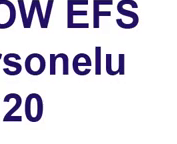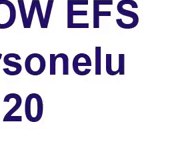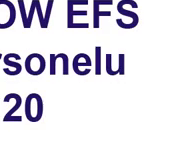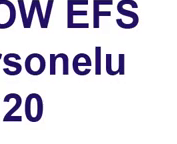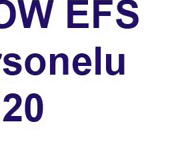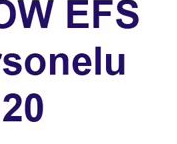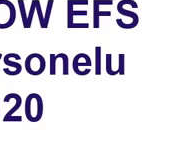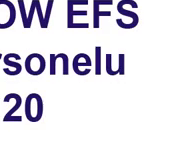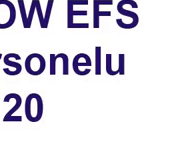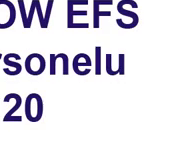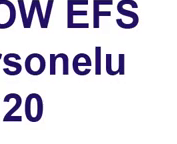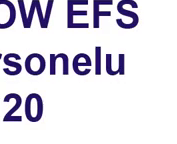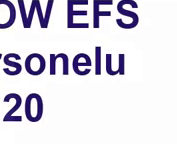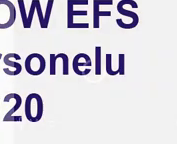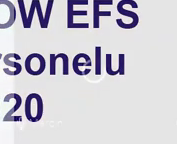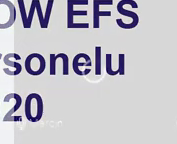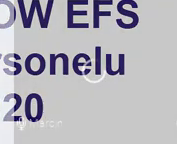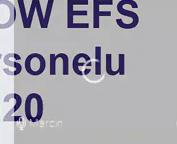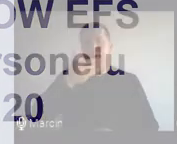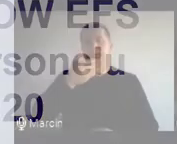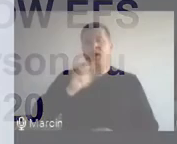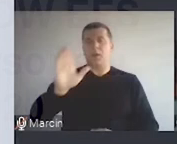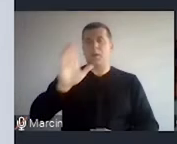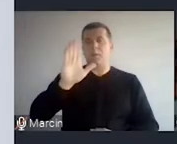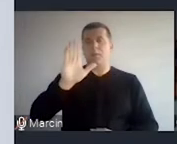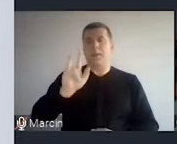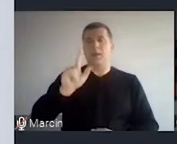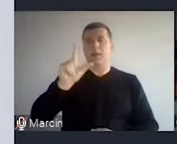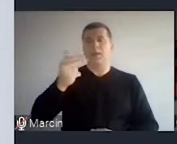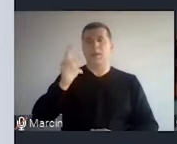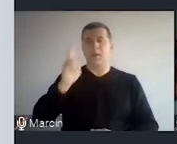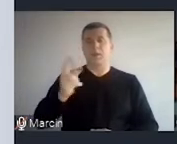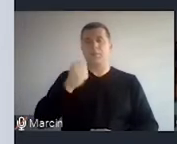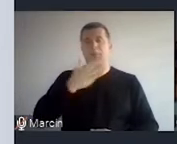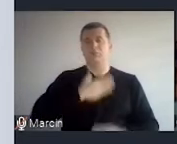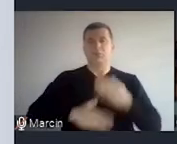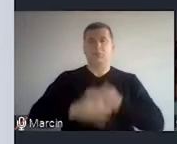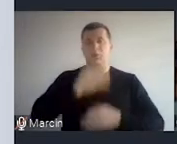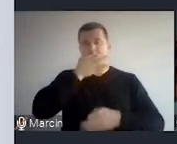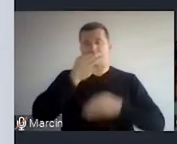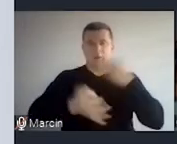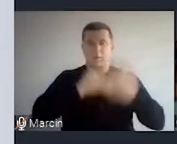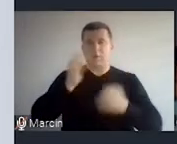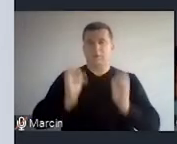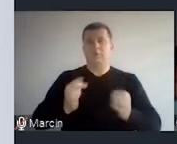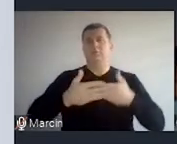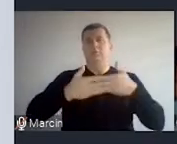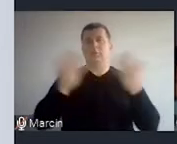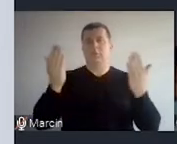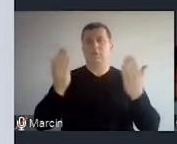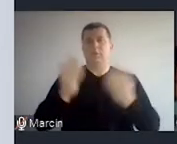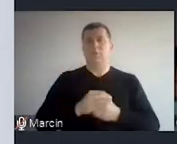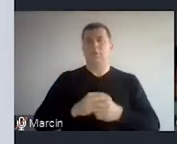Dzień dobry Państwu, nazywam się Michał Byliniak i mam przyjemność opowiedzieć Państwu w dniu dzisiejszym